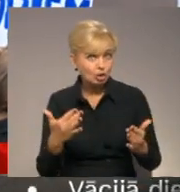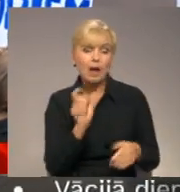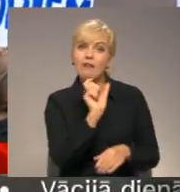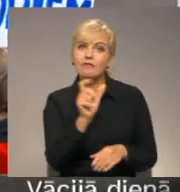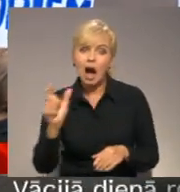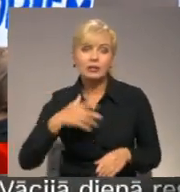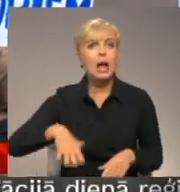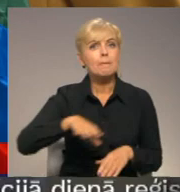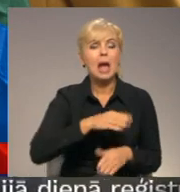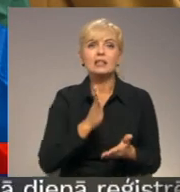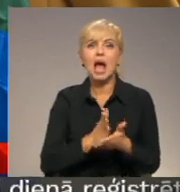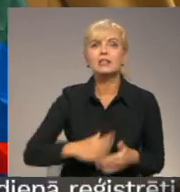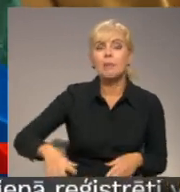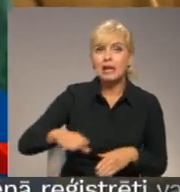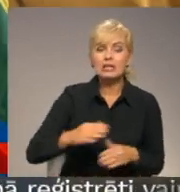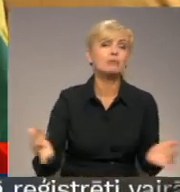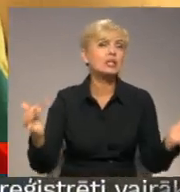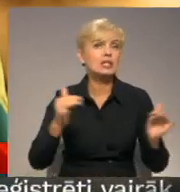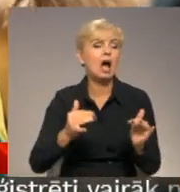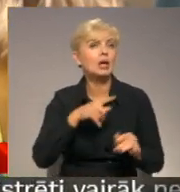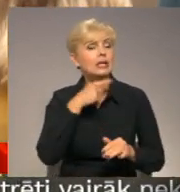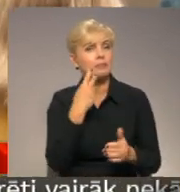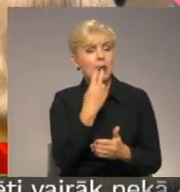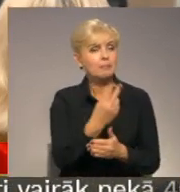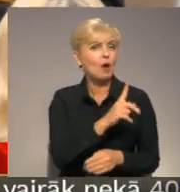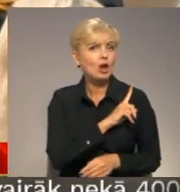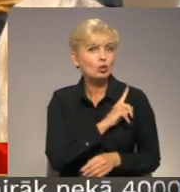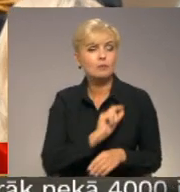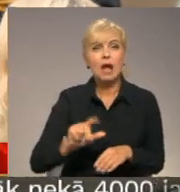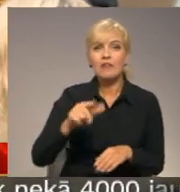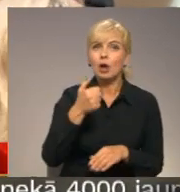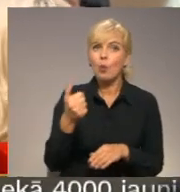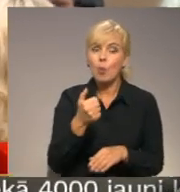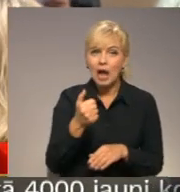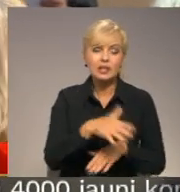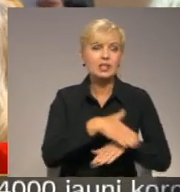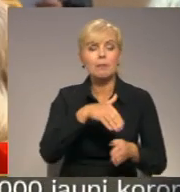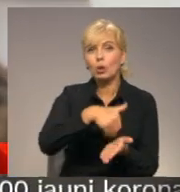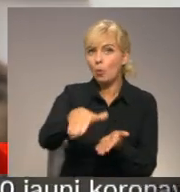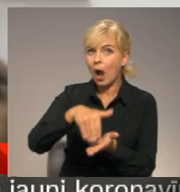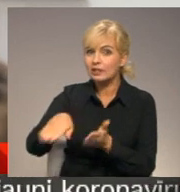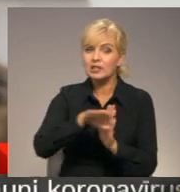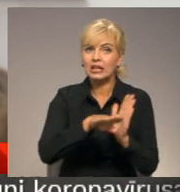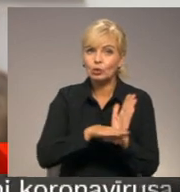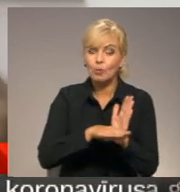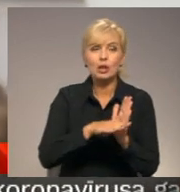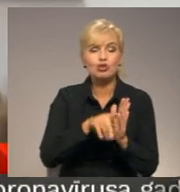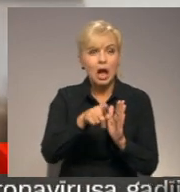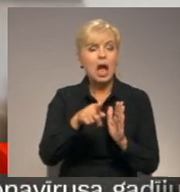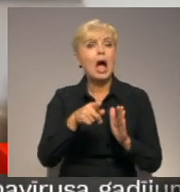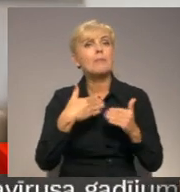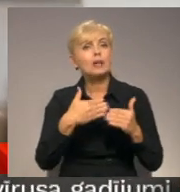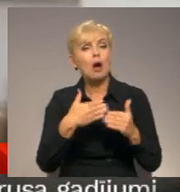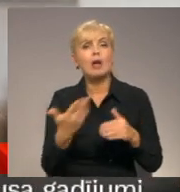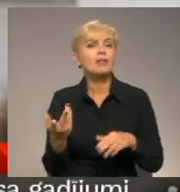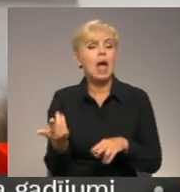vārdiem Mēs esam ģimene sanākušie vēlējās pievērst uzmanību tam, ka jau vairākus gadus Saeimā noraidītas likumdošanas iniciatīvas